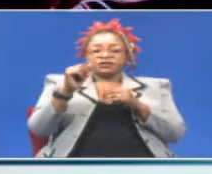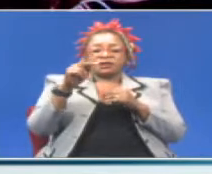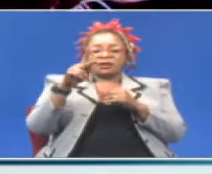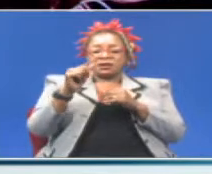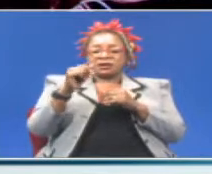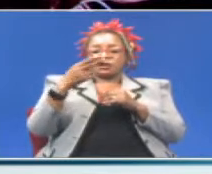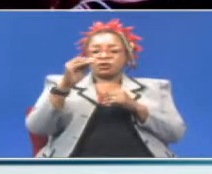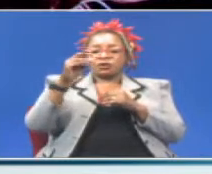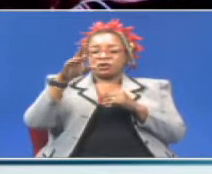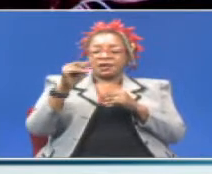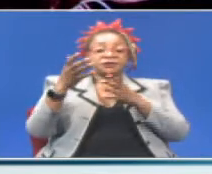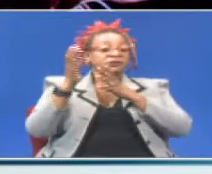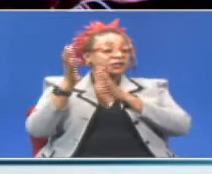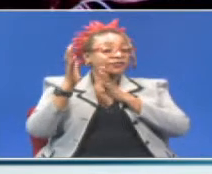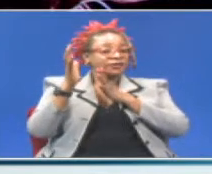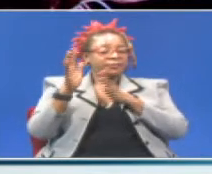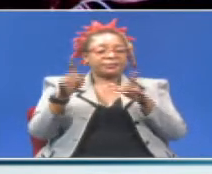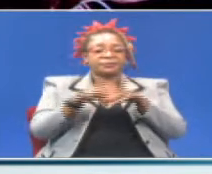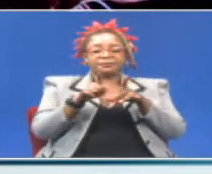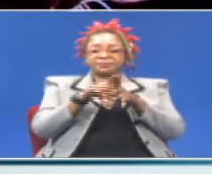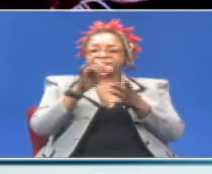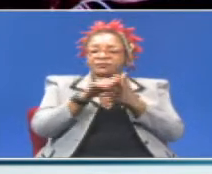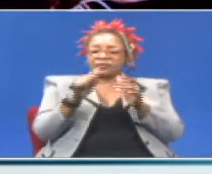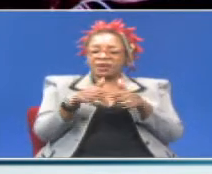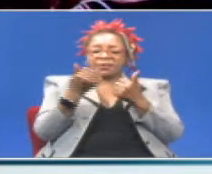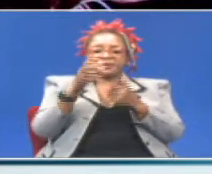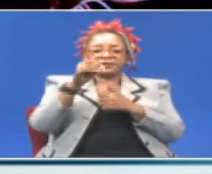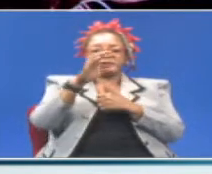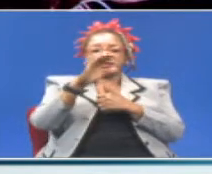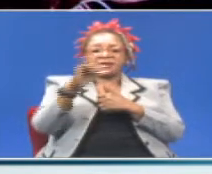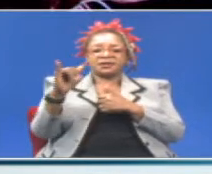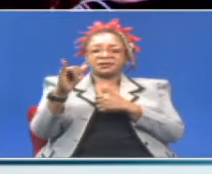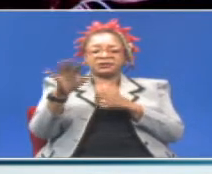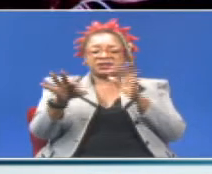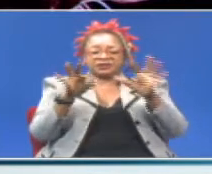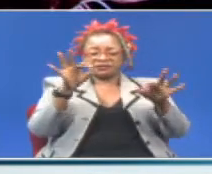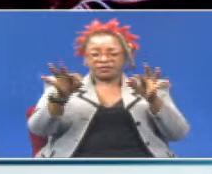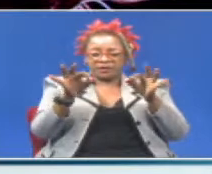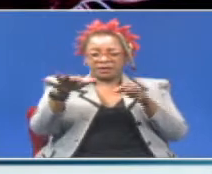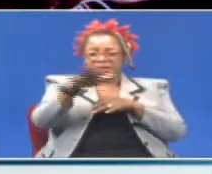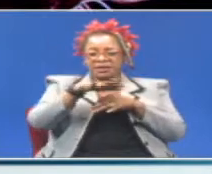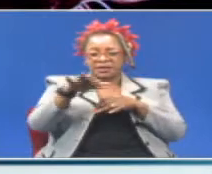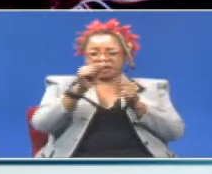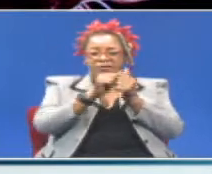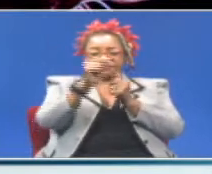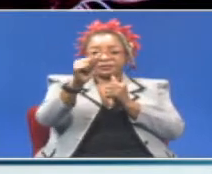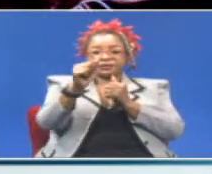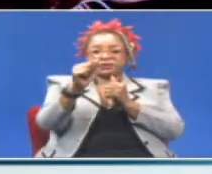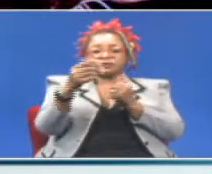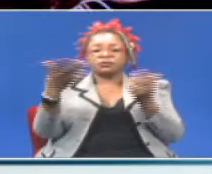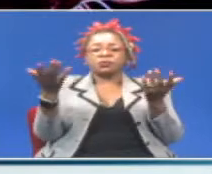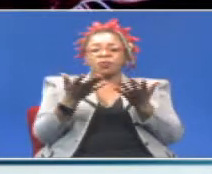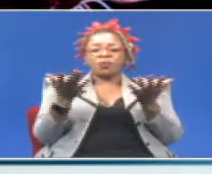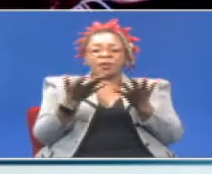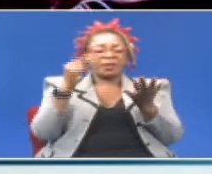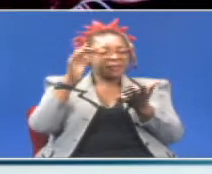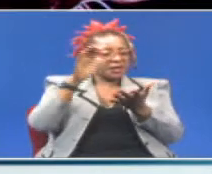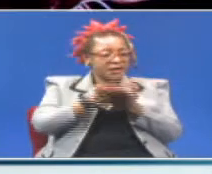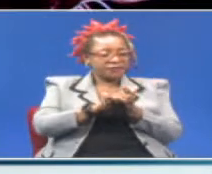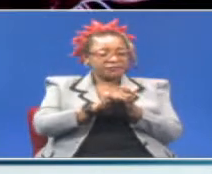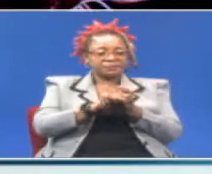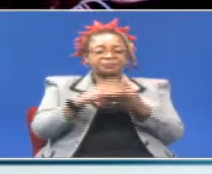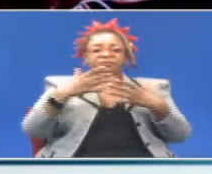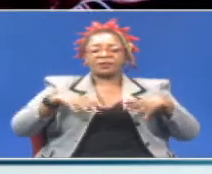Kilifi. Na hao yakijiri, maafisa wa DCI wametambua zaidi ya sehemu 15 zinazoaminika kuwa makaburi